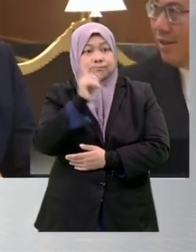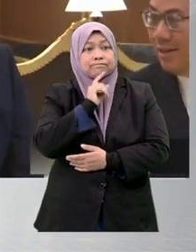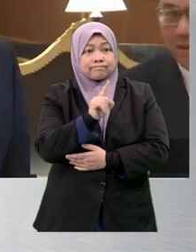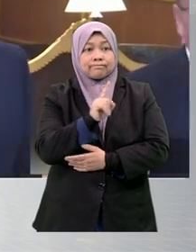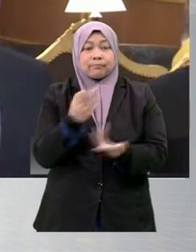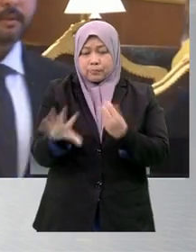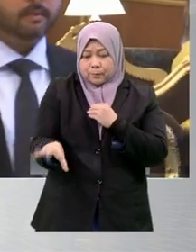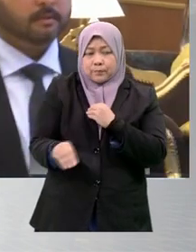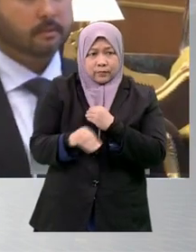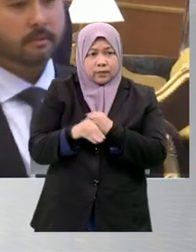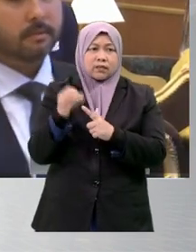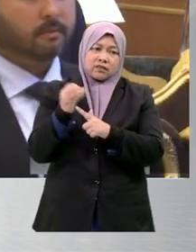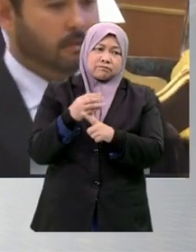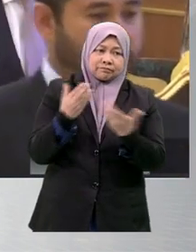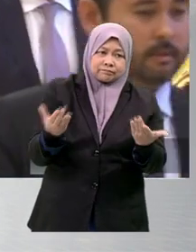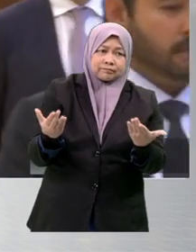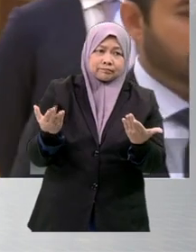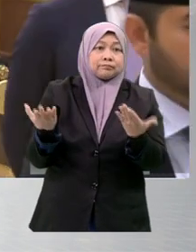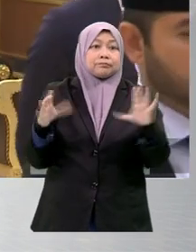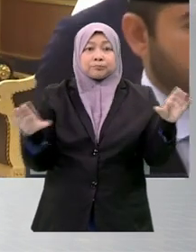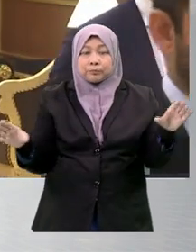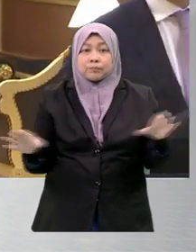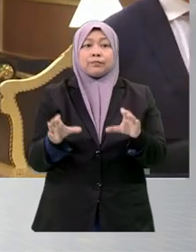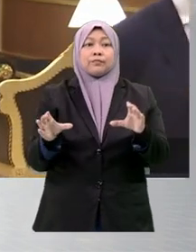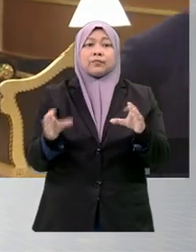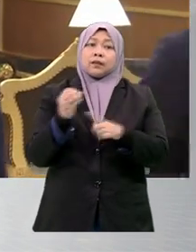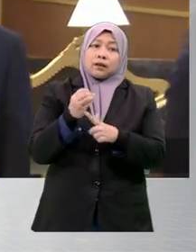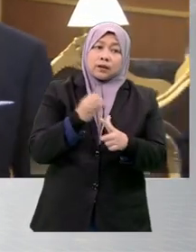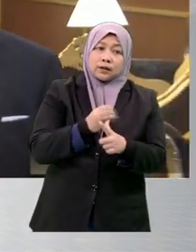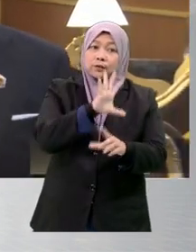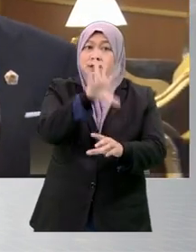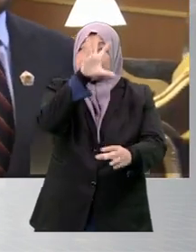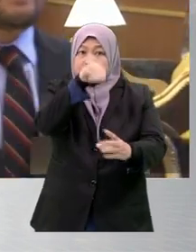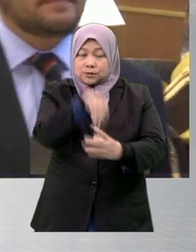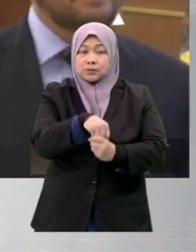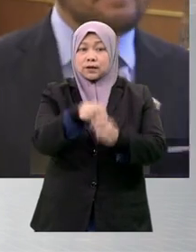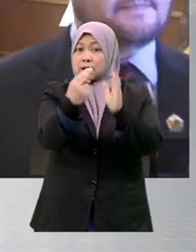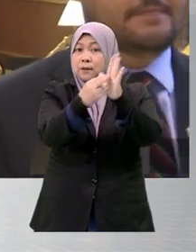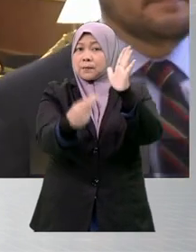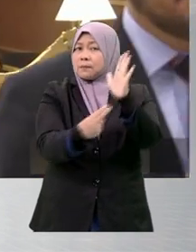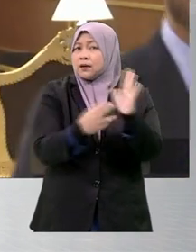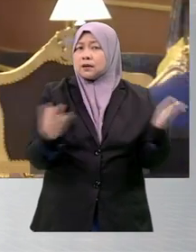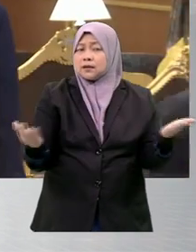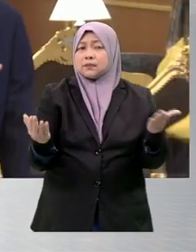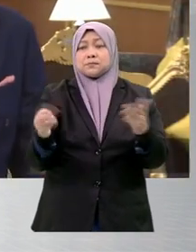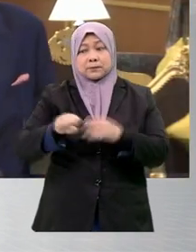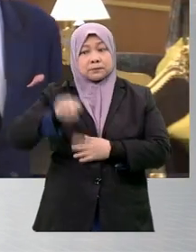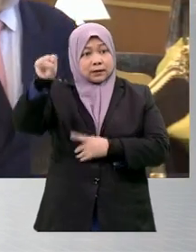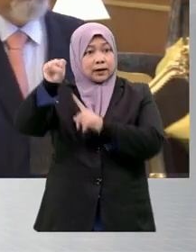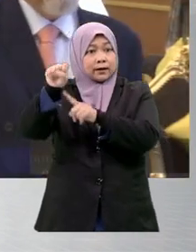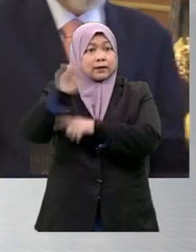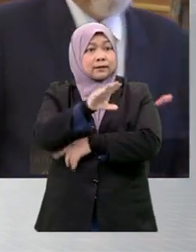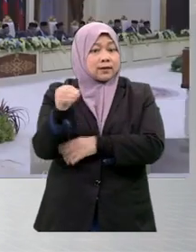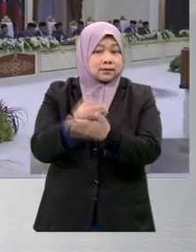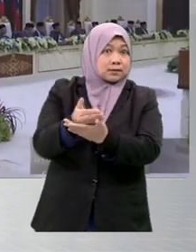ditambah ataupun dijadikan ataupun dimasukkan dalam perlembagaan itu Sempena kemerdekaan dan